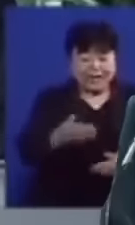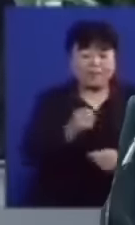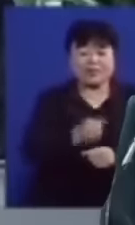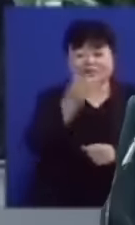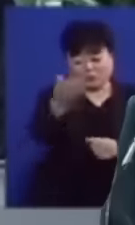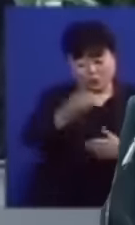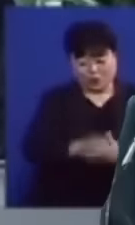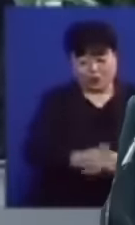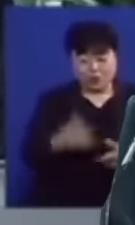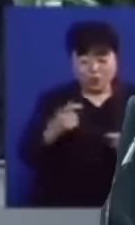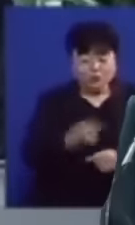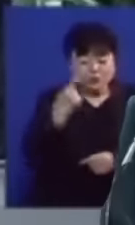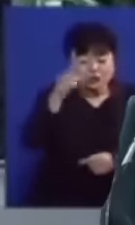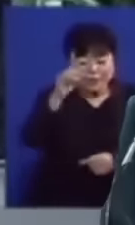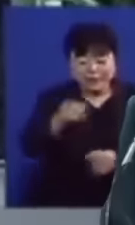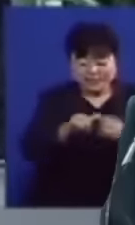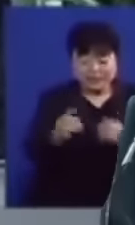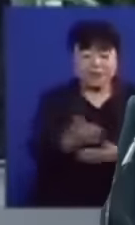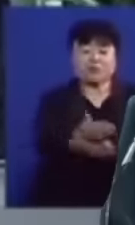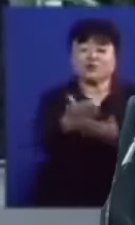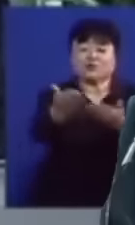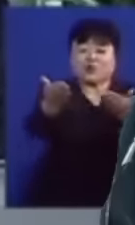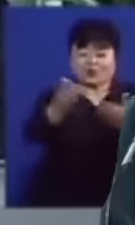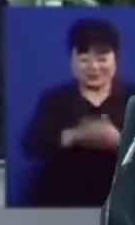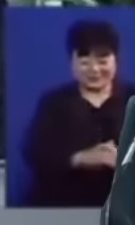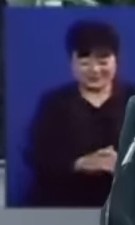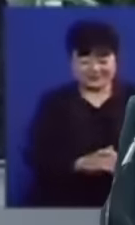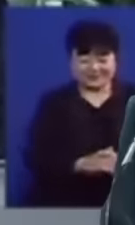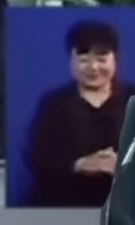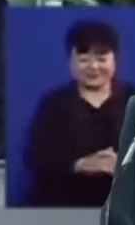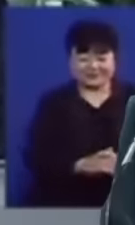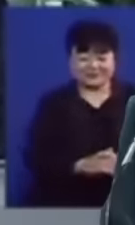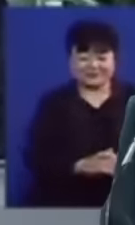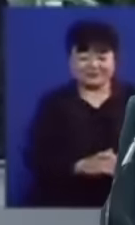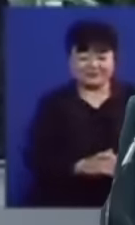것입니다. 원수의 목전에서 상을 베푸신다. 밥상 베풀어준다.